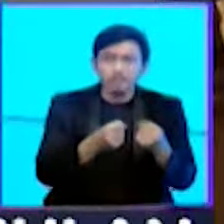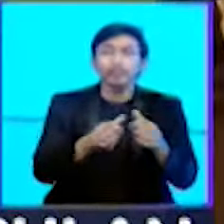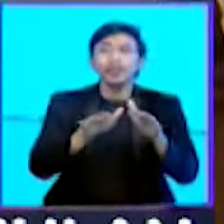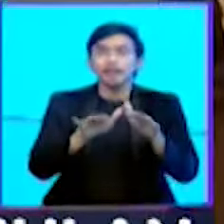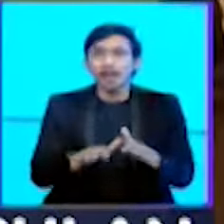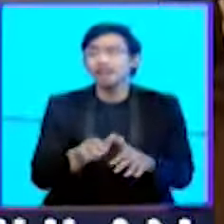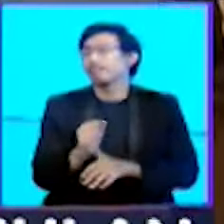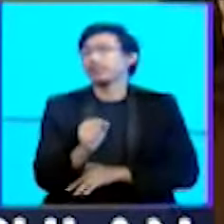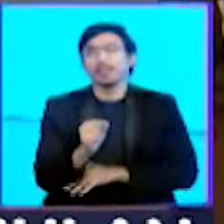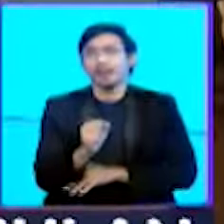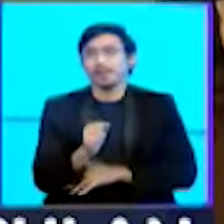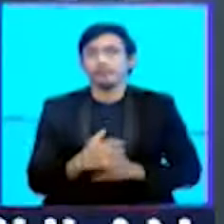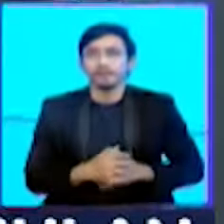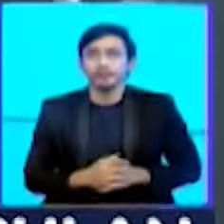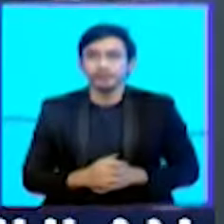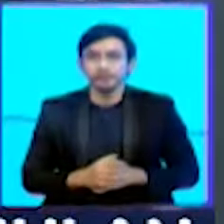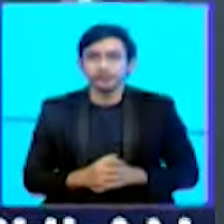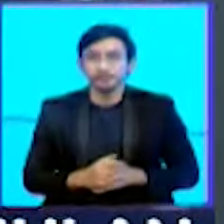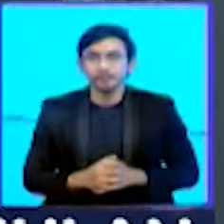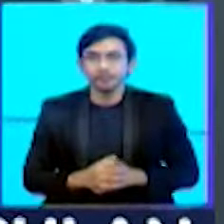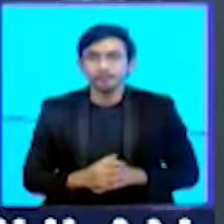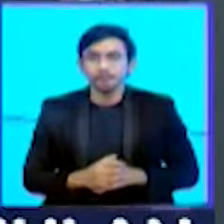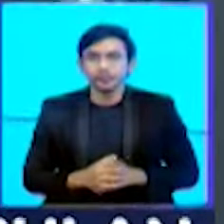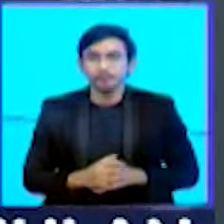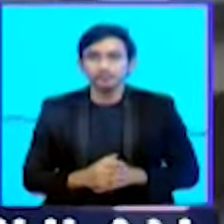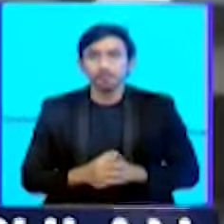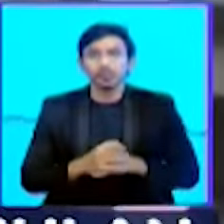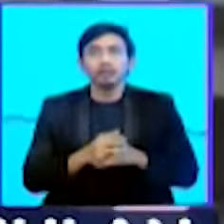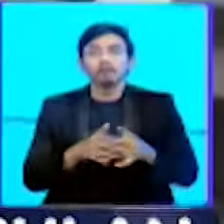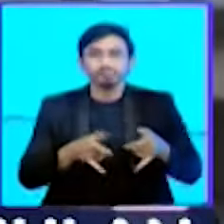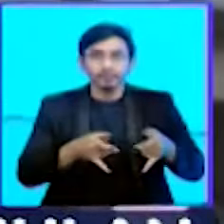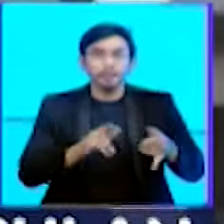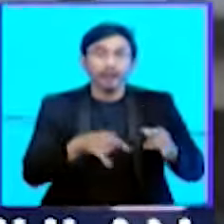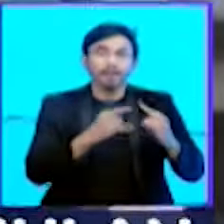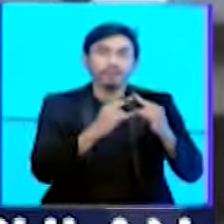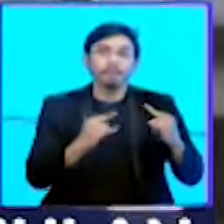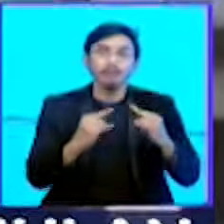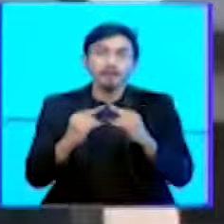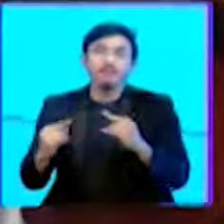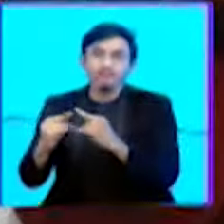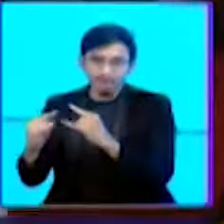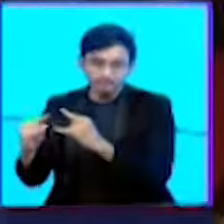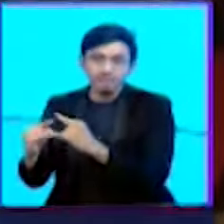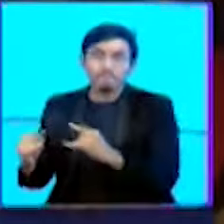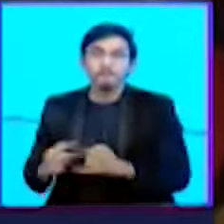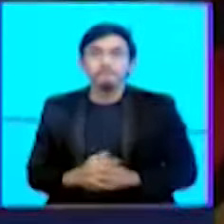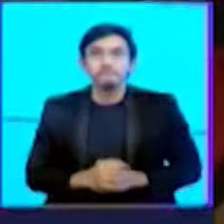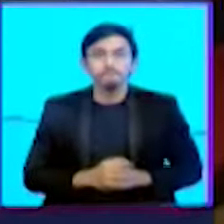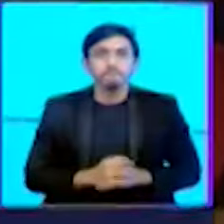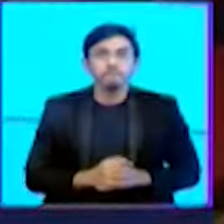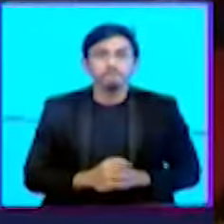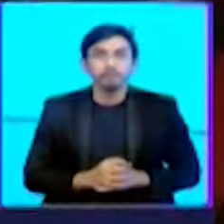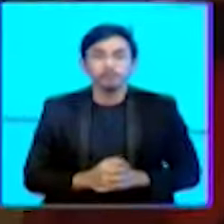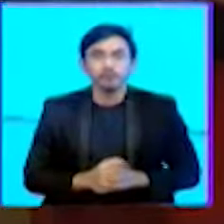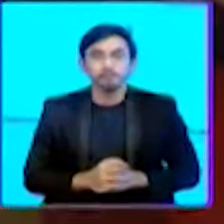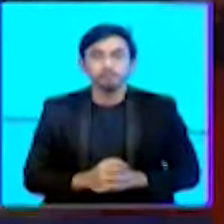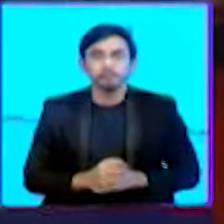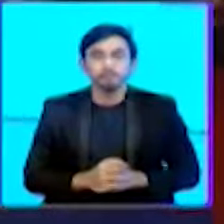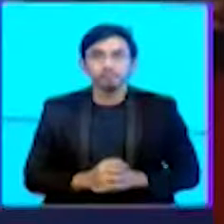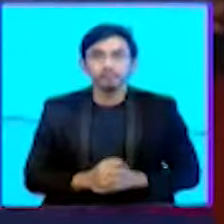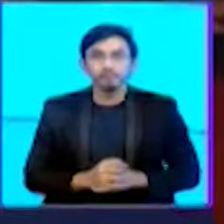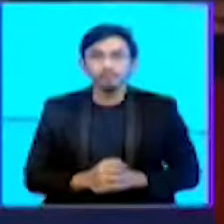warga secara Swadaya mendirikan tenda dan posko tanggap bencana Hai yang tidak bisa ditempati sama